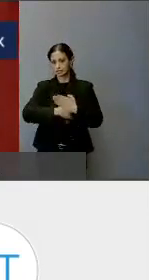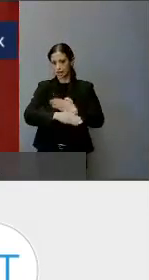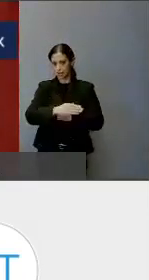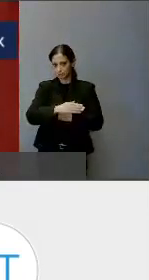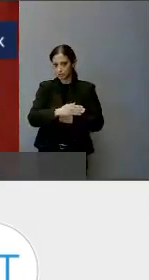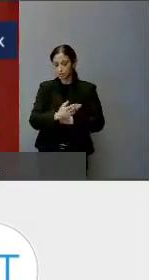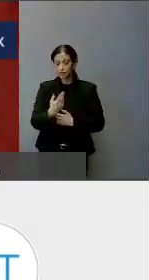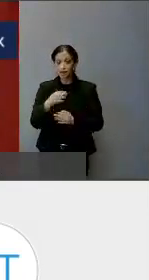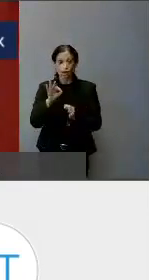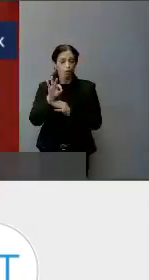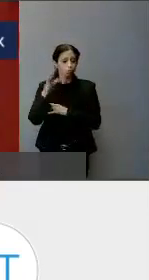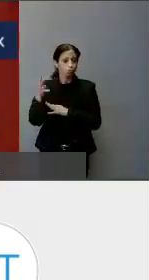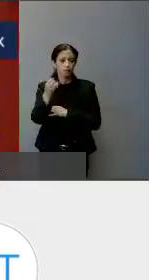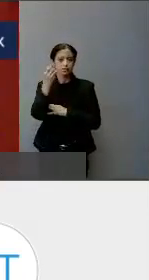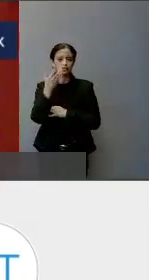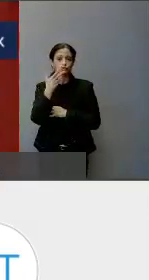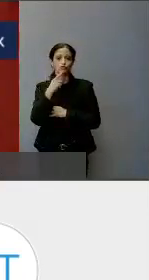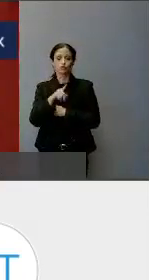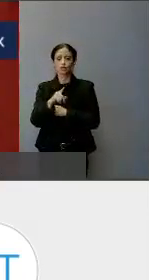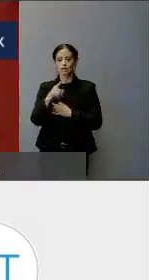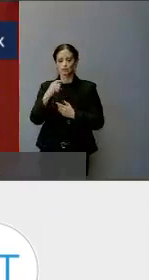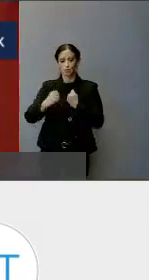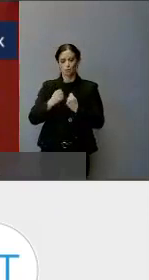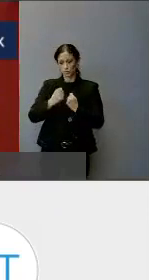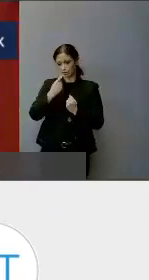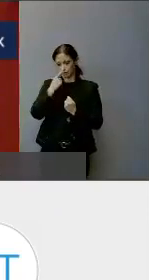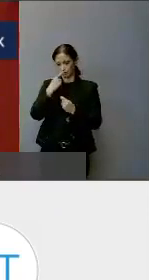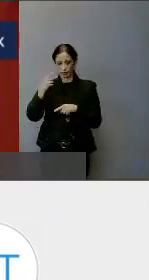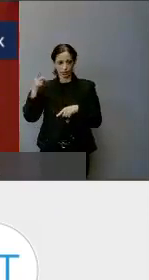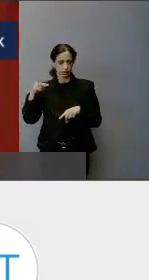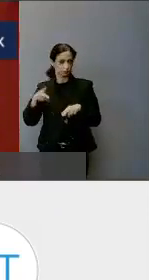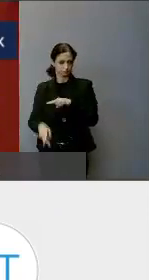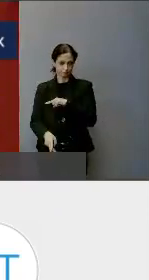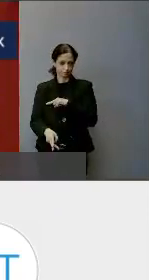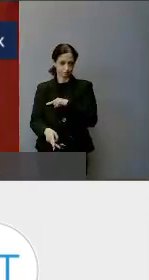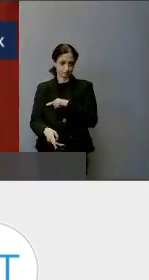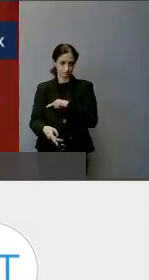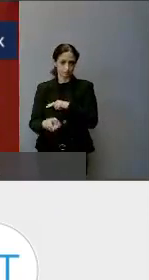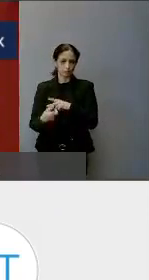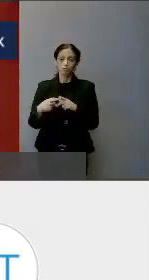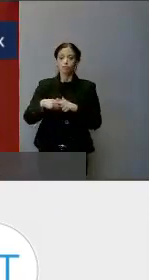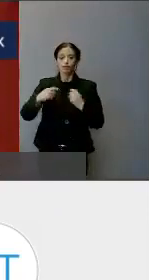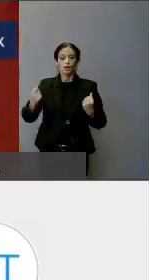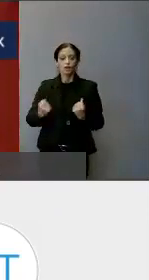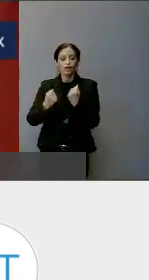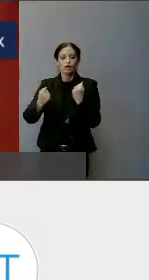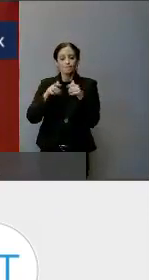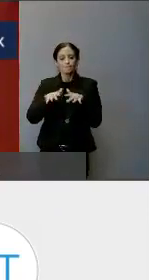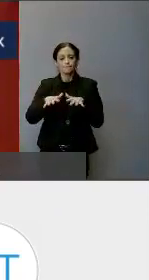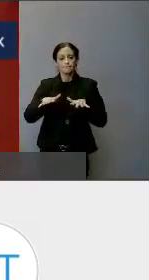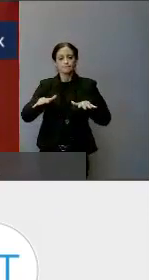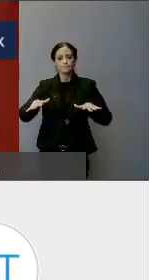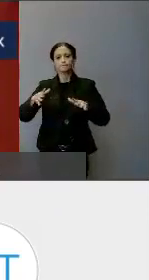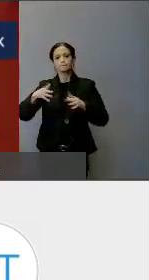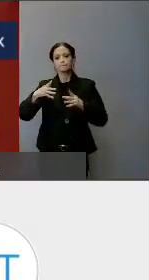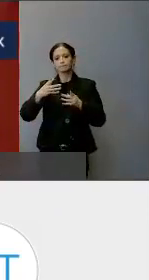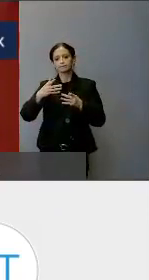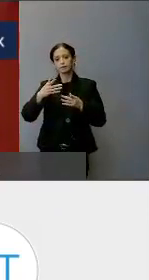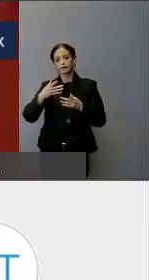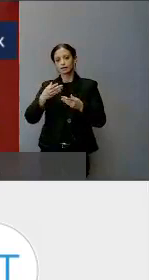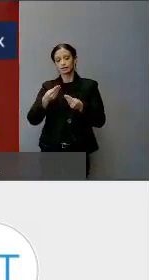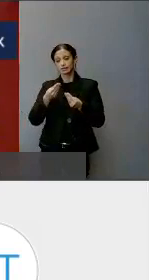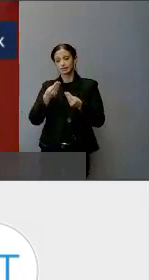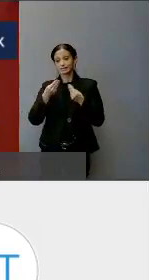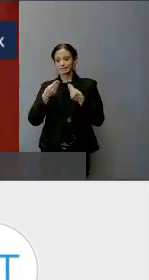contrastare tutti questi comportamenti una campagna che ha portato più in generale le sanzioni